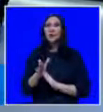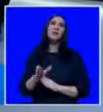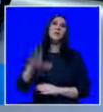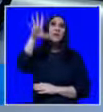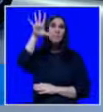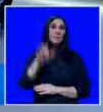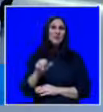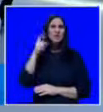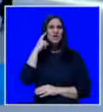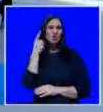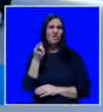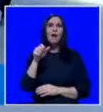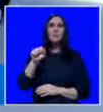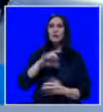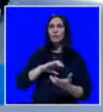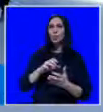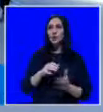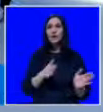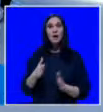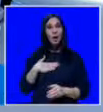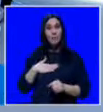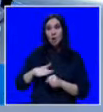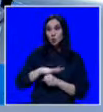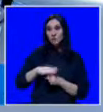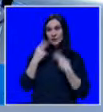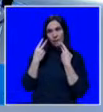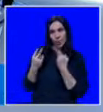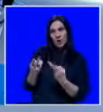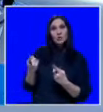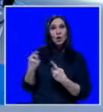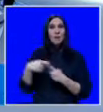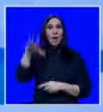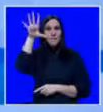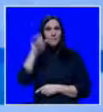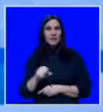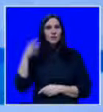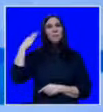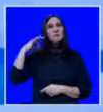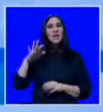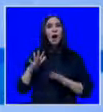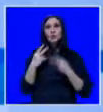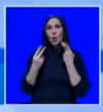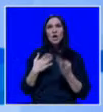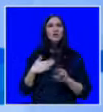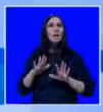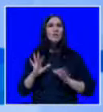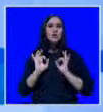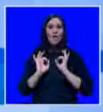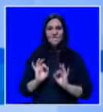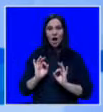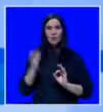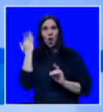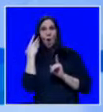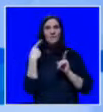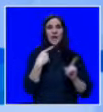значи това е партийна политика на ДПС. А има ли основание да се поглежда към импичмент на президента, ако се окаже, че има нещо вярно в обвиненията